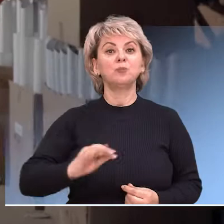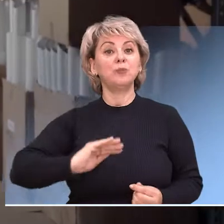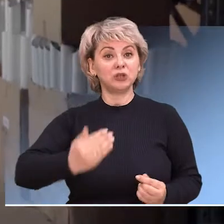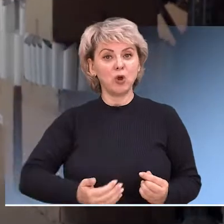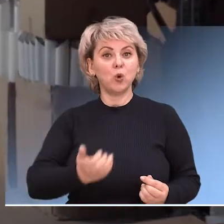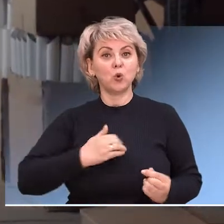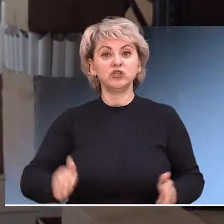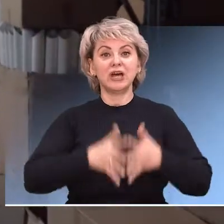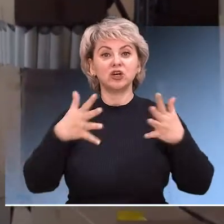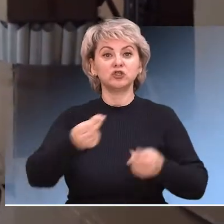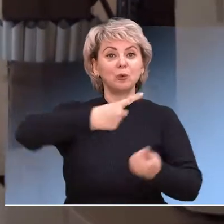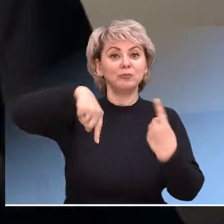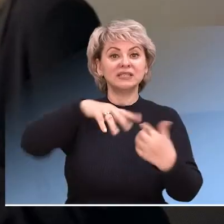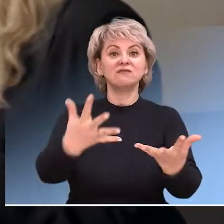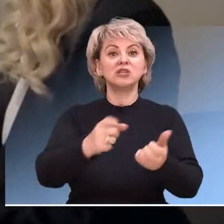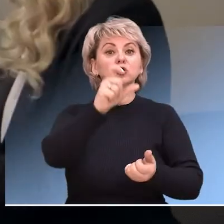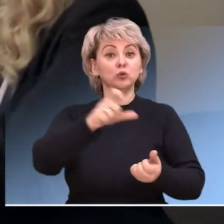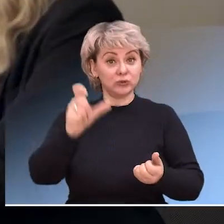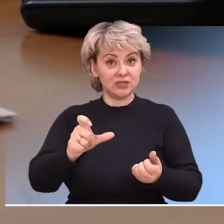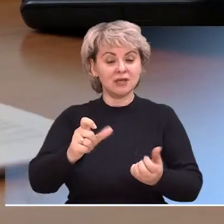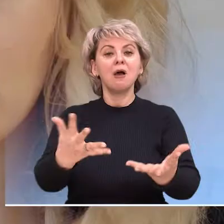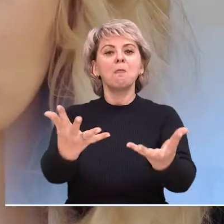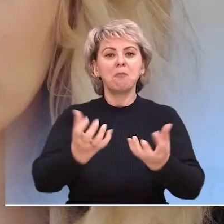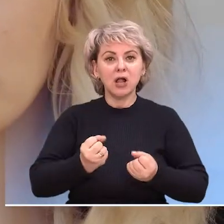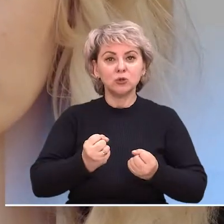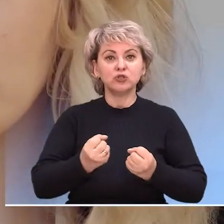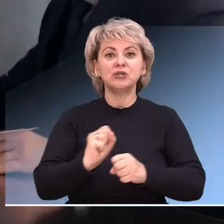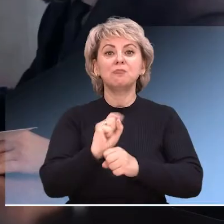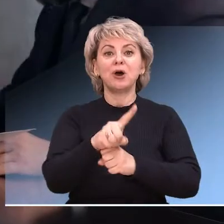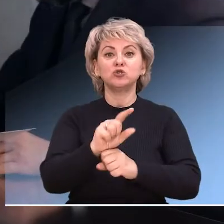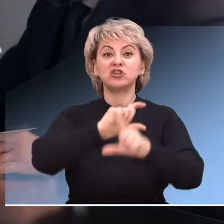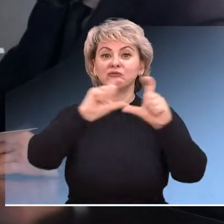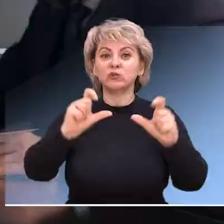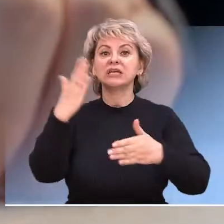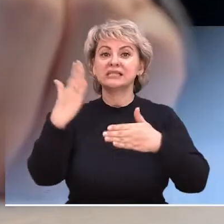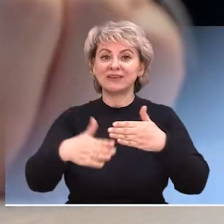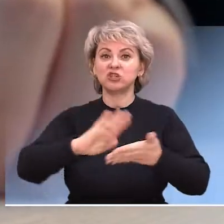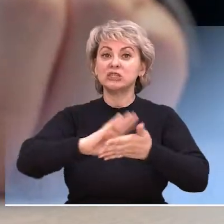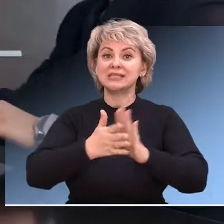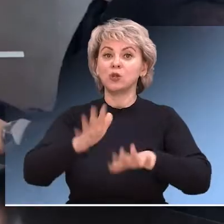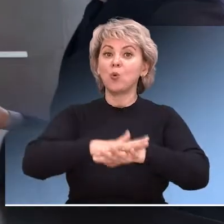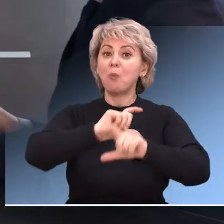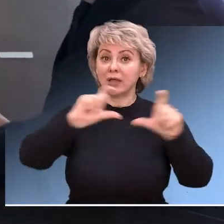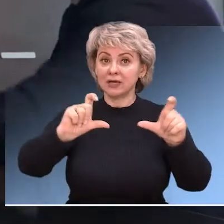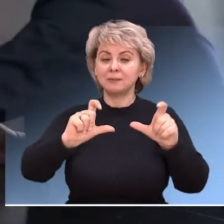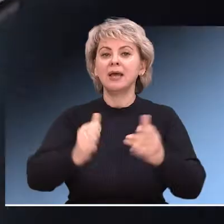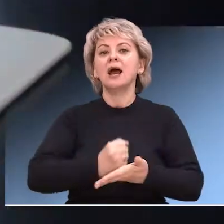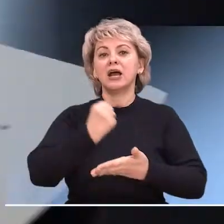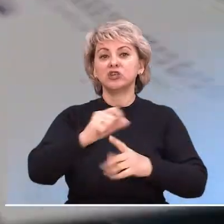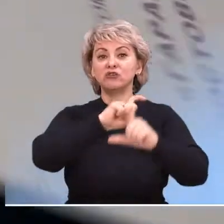ты предприниматель, хочешь расширить бизнес и взять кредит? Получи поручительство фонда и заверши сделку с